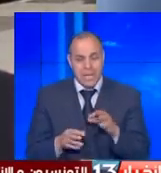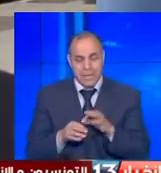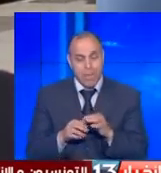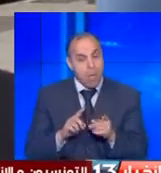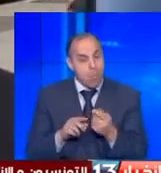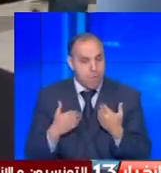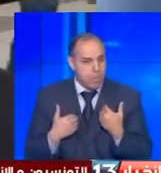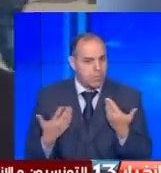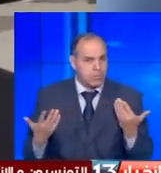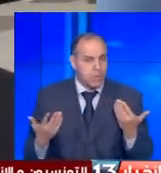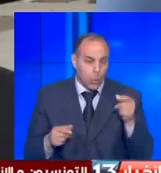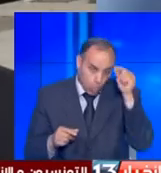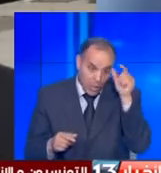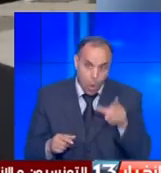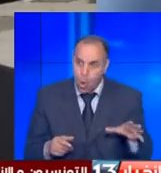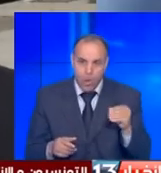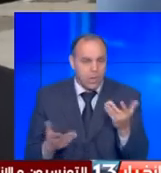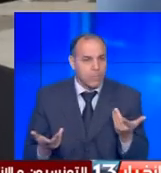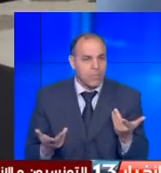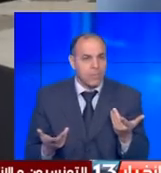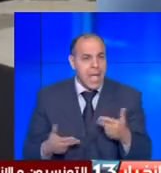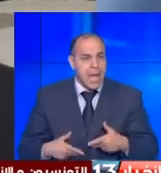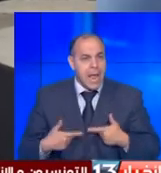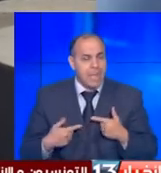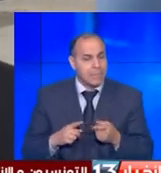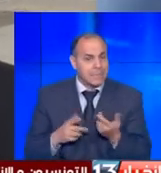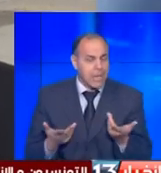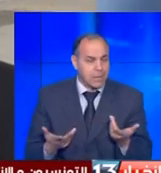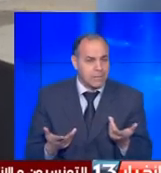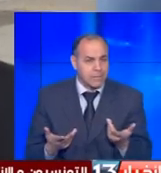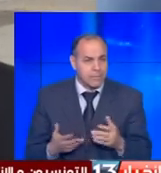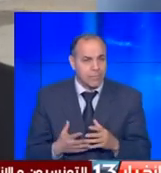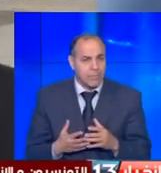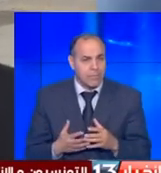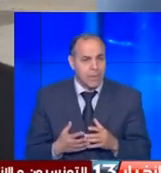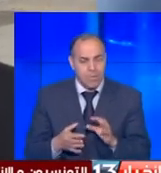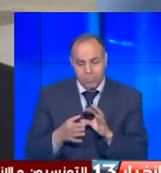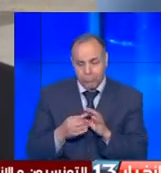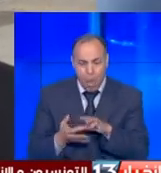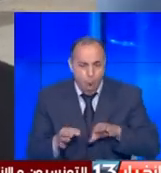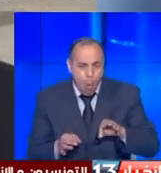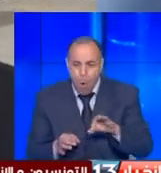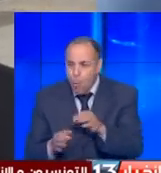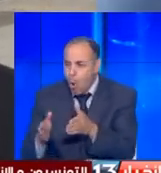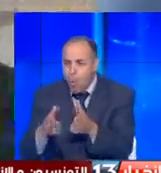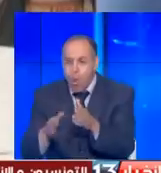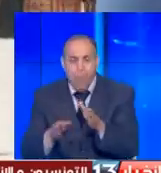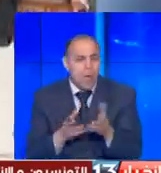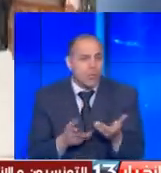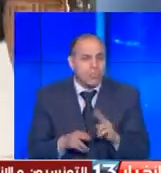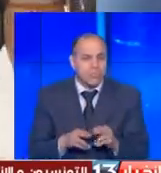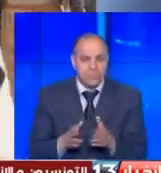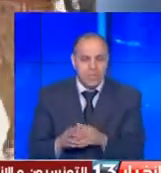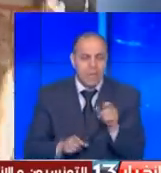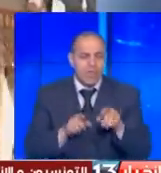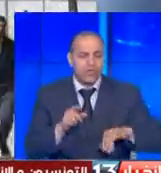مهمة ياسر للتوانسة وحياتهم الخاصة، خاطر مرتبطة بالحوم ومرتبطة بالنهجة. عدد